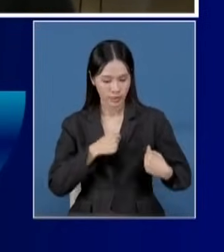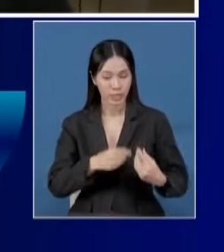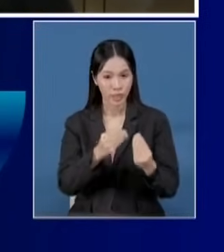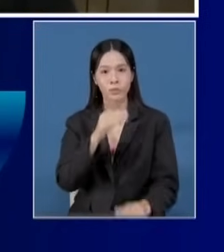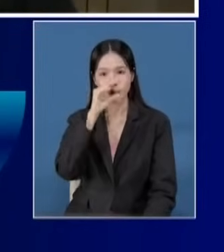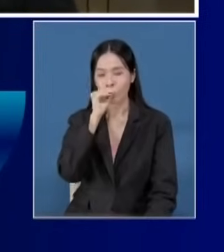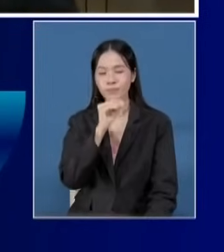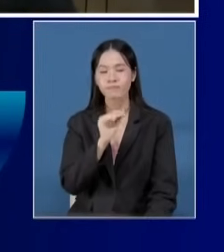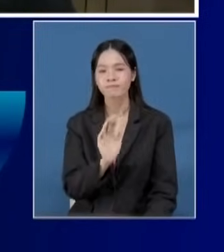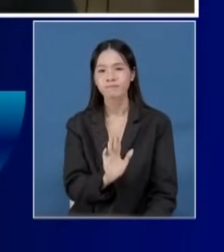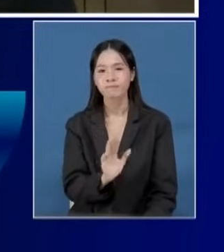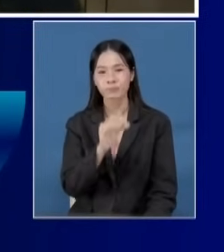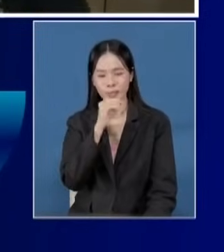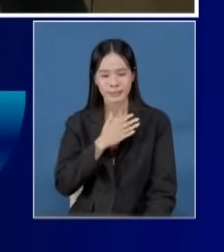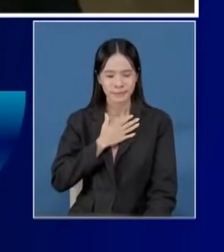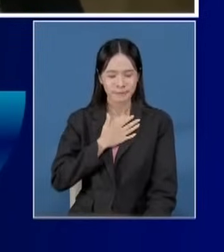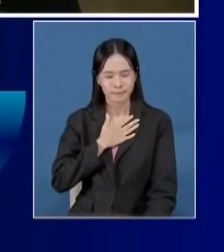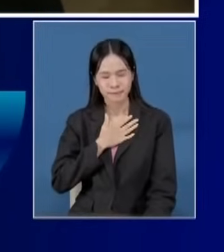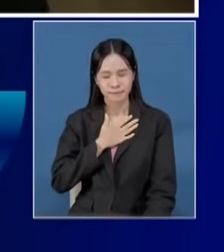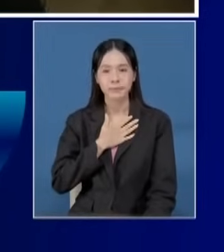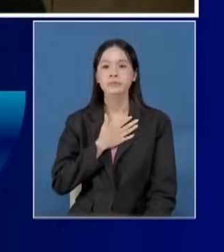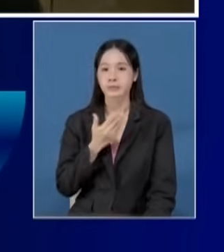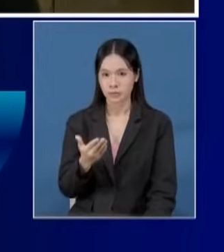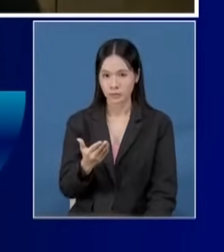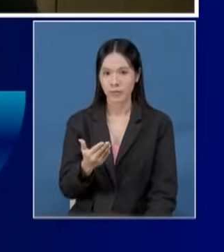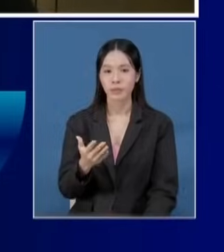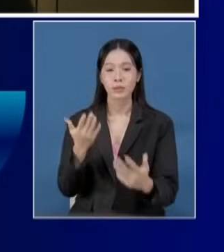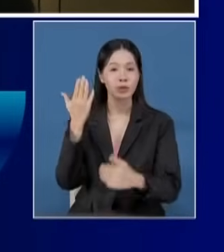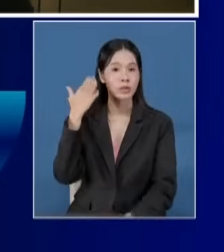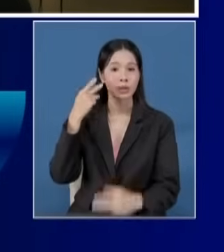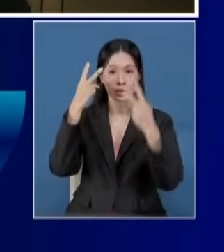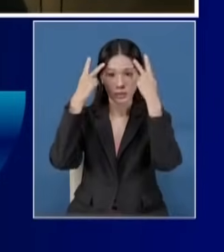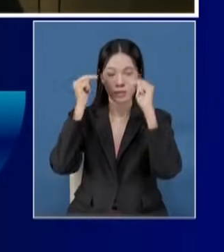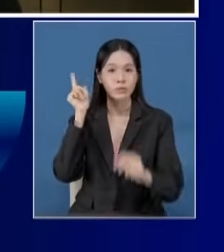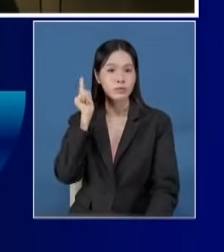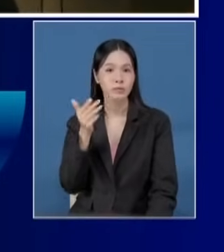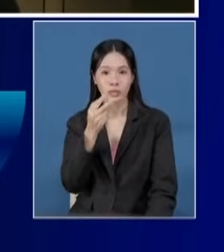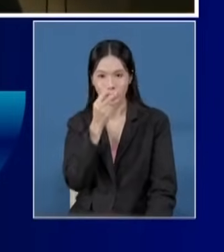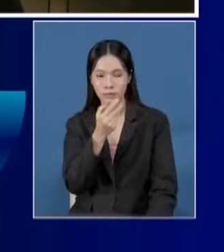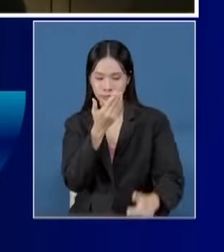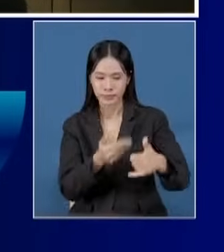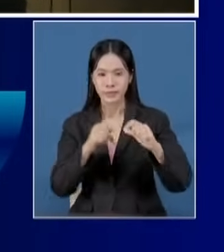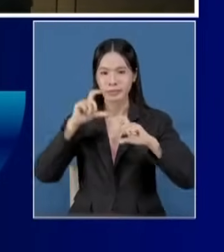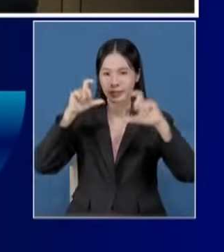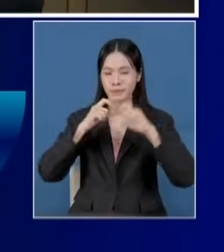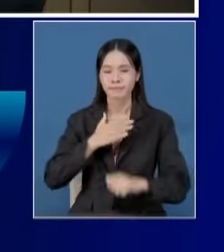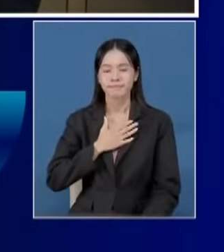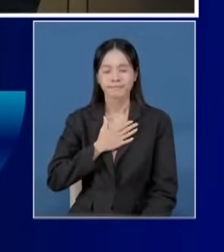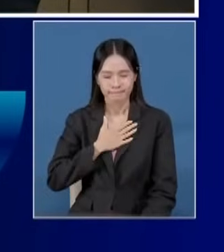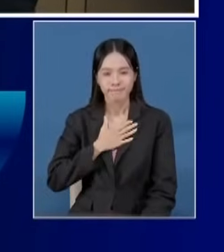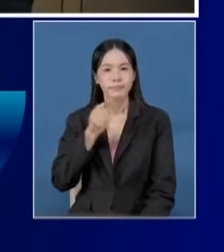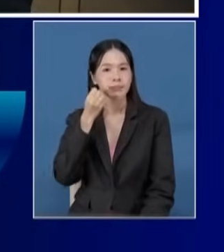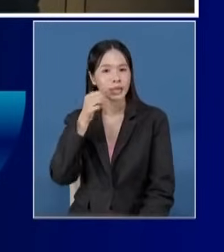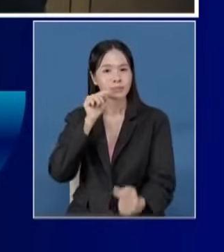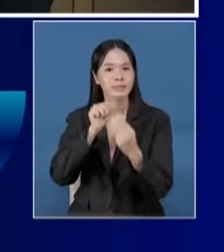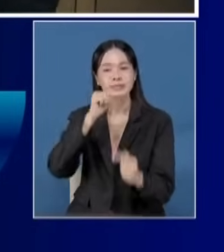ไรมากนะคะเพราะว่าพูดไม่ออกค่ะเช่นเดียวกันกับอดีตนายกรัฐมนตรีที่นายภูมิธรรมบอกว่าก็สังเกตเห็นได้ว่ามีสีหน้าตื้นตันใจที่ได้กลับมาประเ